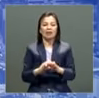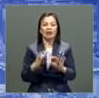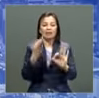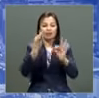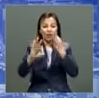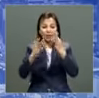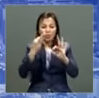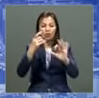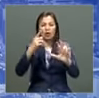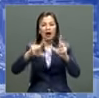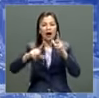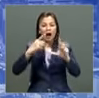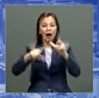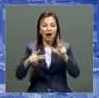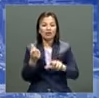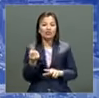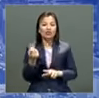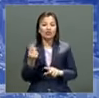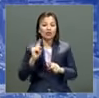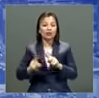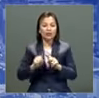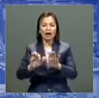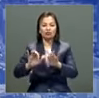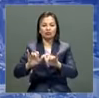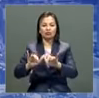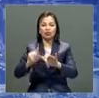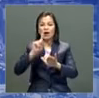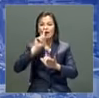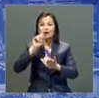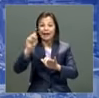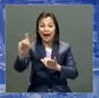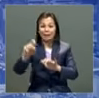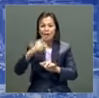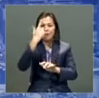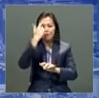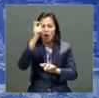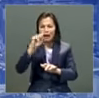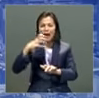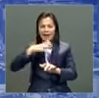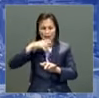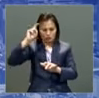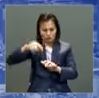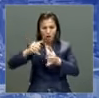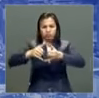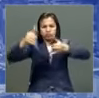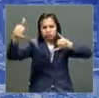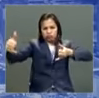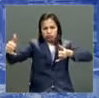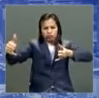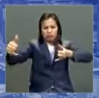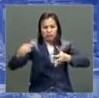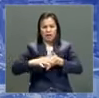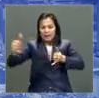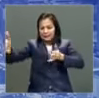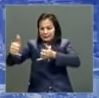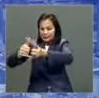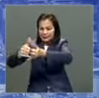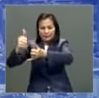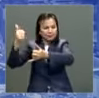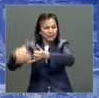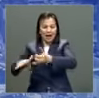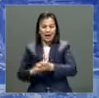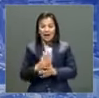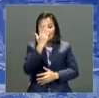แล้วก็ส่งคำถามมาในช่องทางออนไลน์เพื่อเป็นการรักษาระยะห่างทางสังคมแต่วันนี้ประเด็นคำถามต้องบอกว่าคำถามแรกเนี่ยส